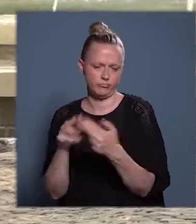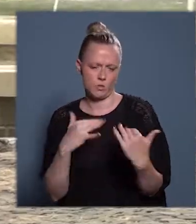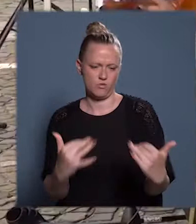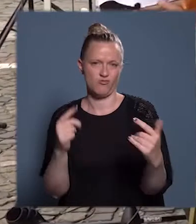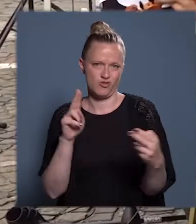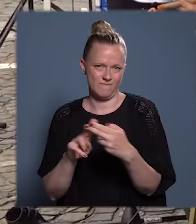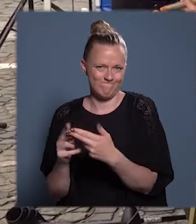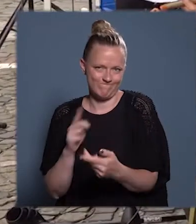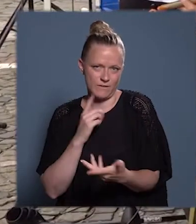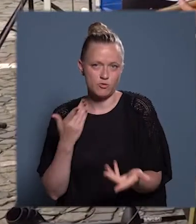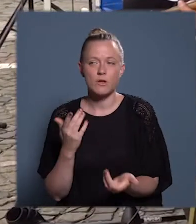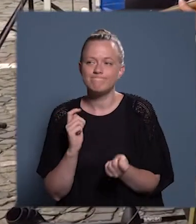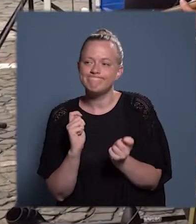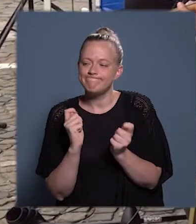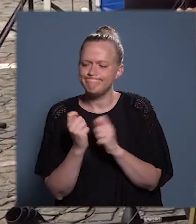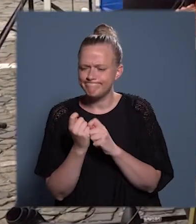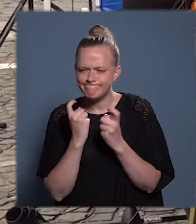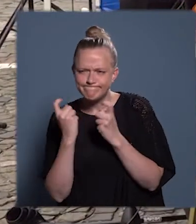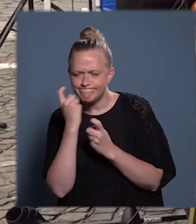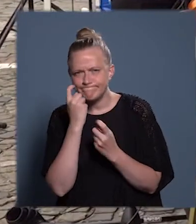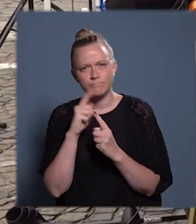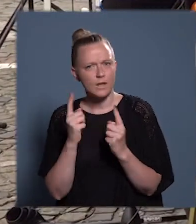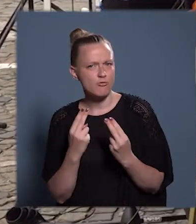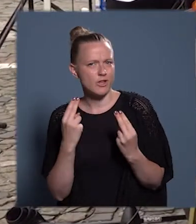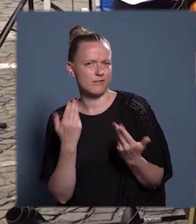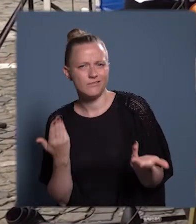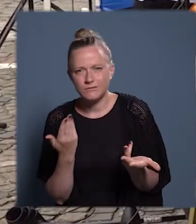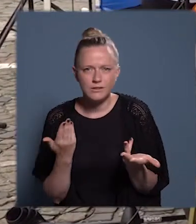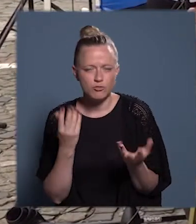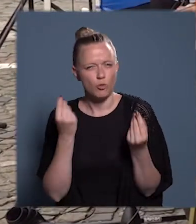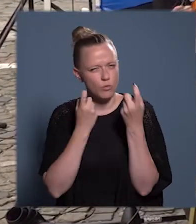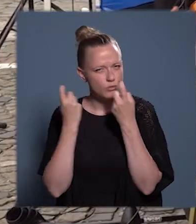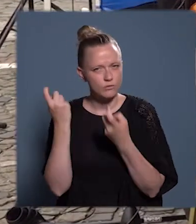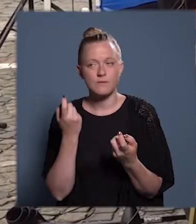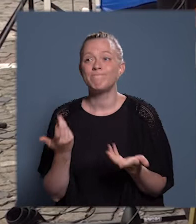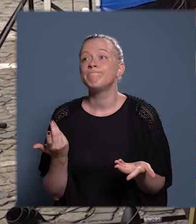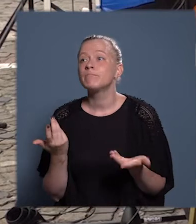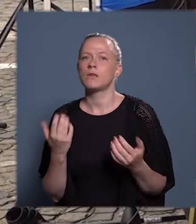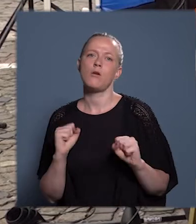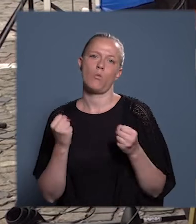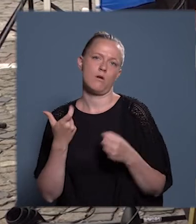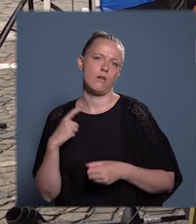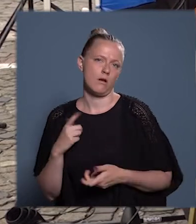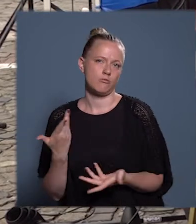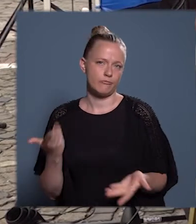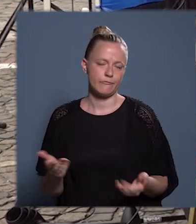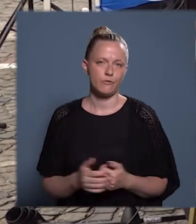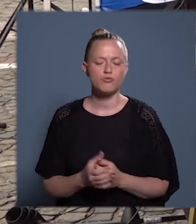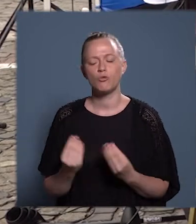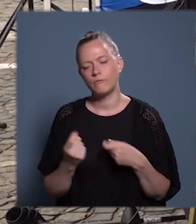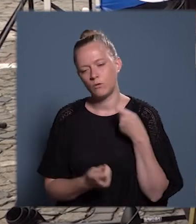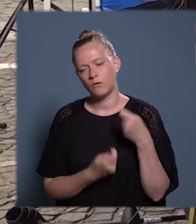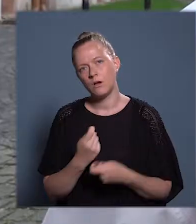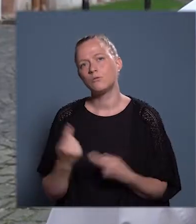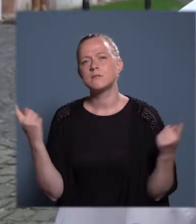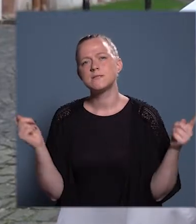ebben az időszakban? Nyilván sokat gondolkoztak. Hát a gyakorlással töltődött, sokat foglalkoztunk a